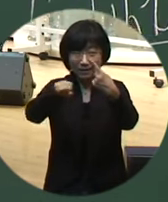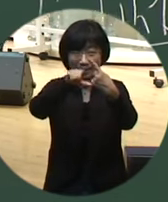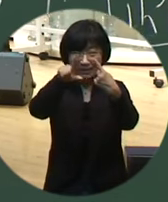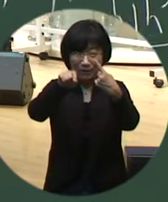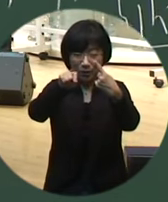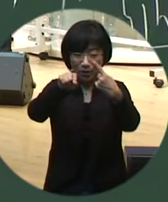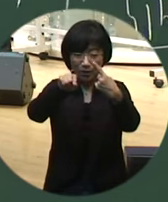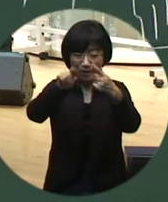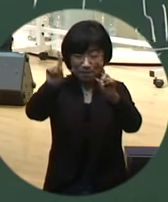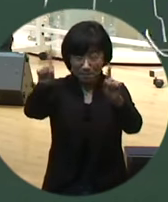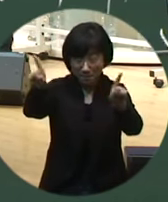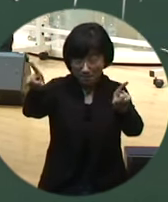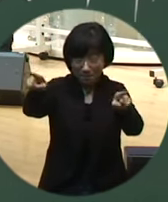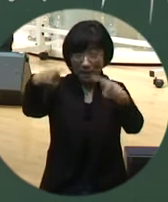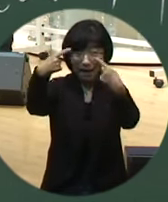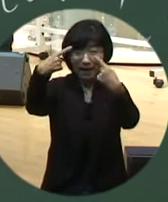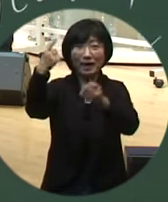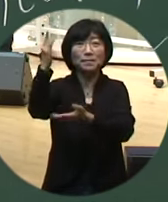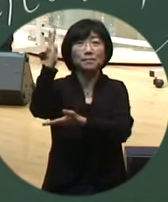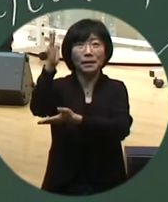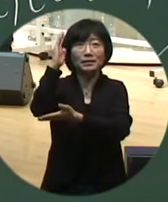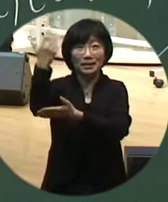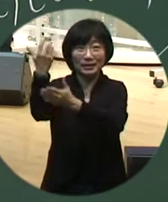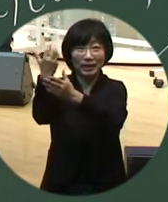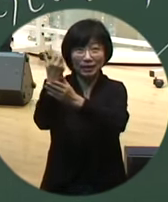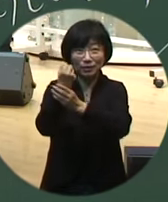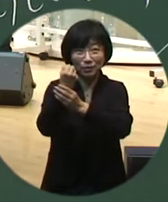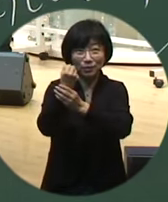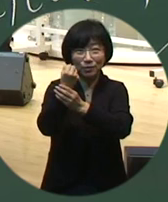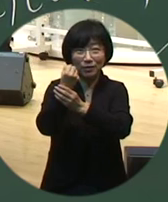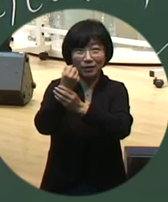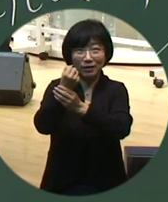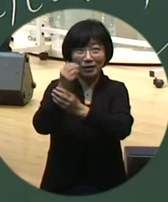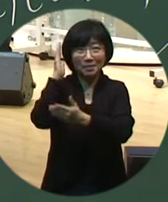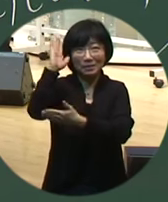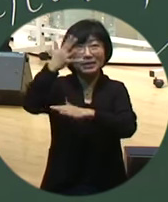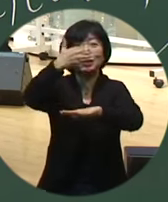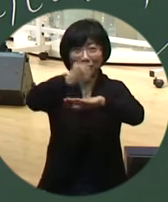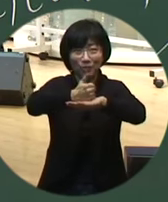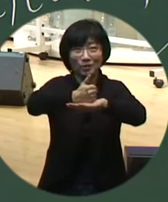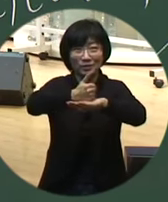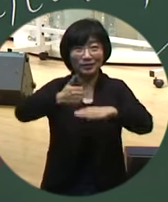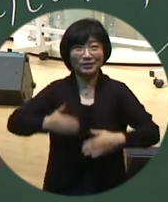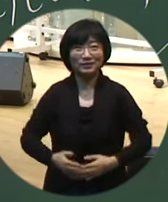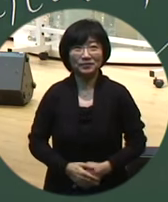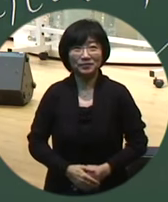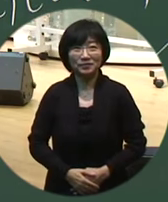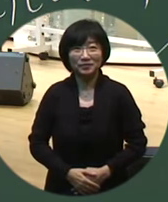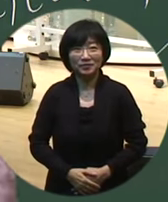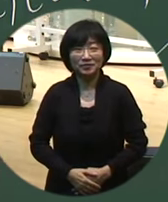원단 메시지를 가지고 결론 정리를 하겠습니다. I'll organize with the New Year's message we received early this year.